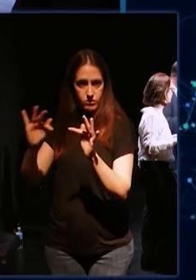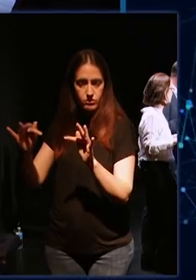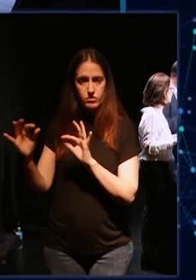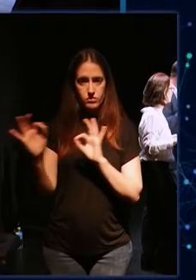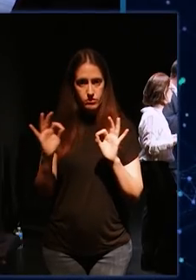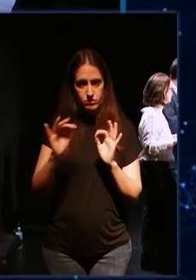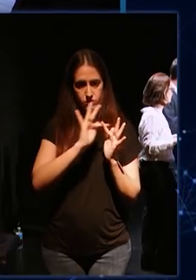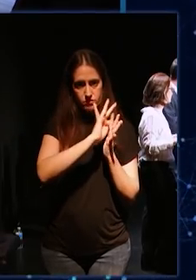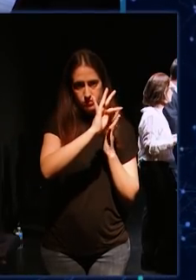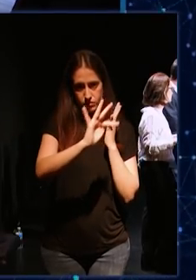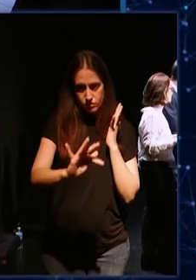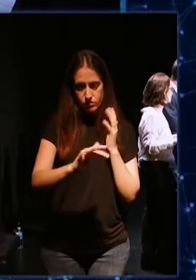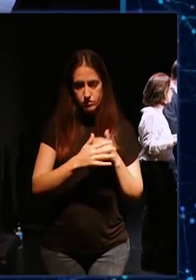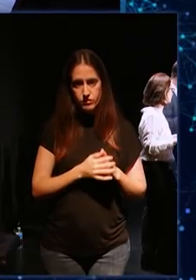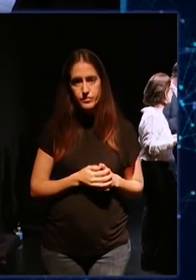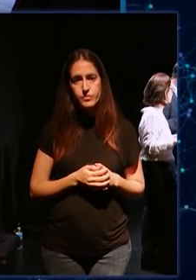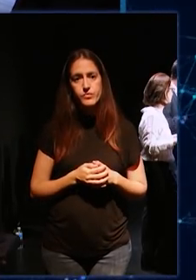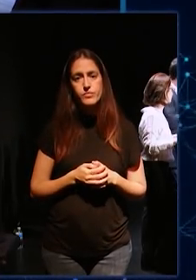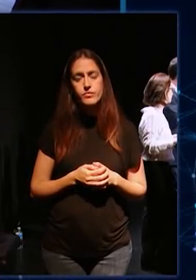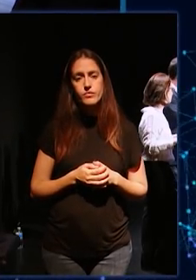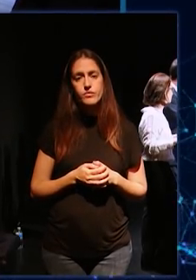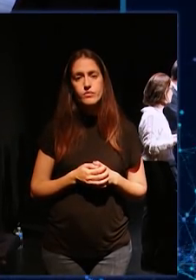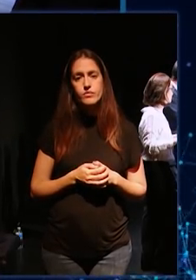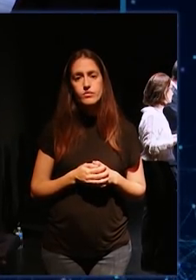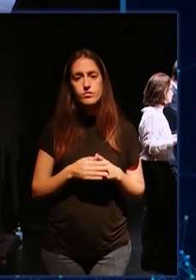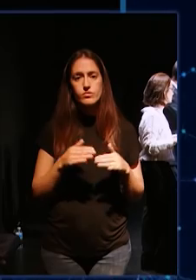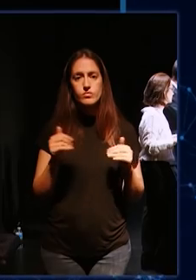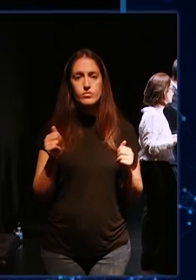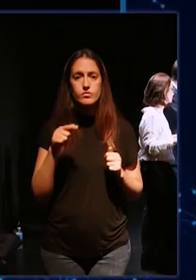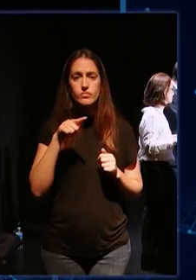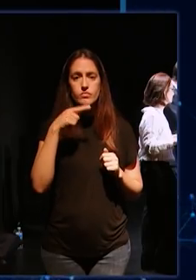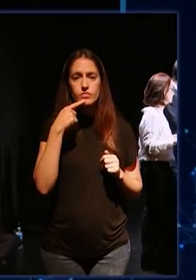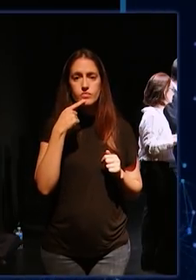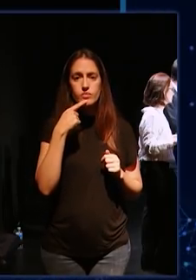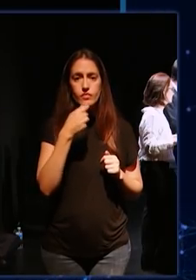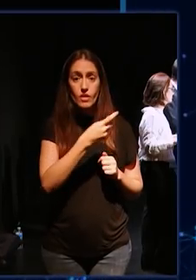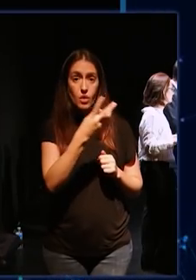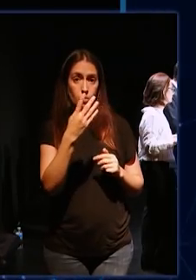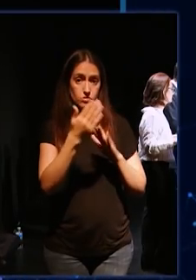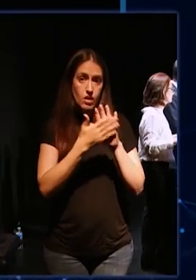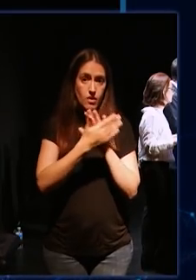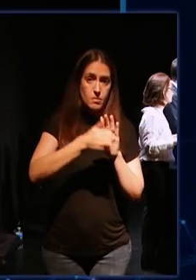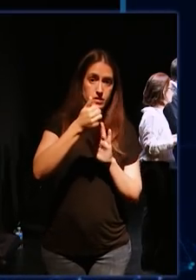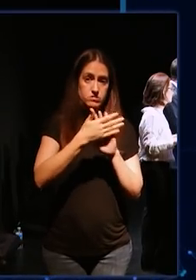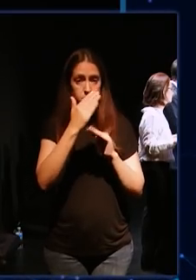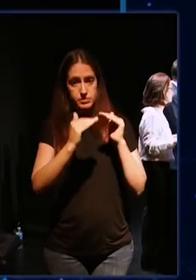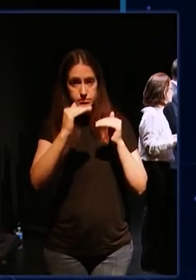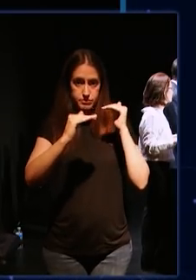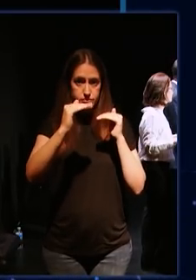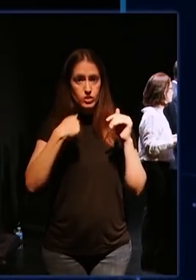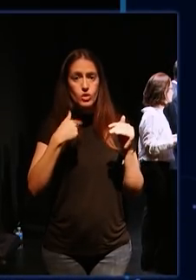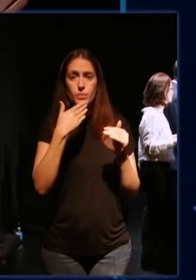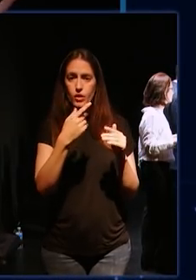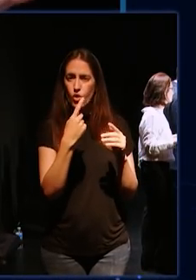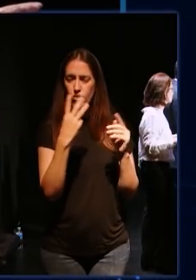Cruz, Miranda i Enrique Jimeno. Excepte la Vera Cruz, Miranda, que ha parlat una mica menys, els altres heu parlat força més. Per tant, ara sí que us demanaré